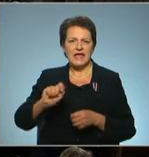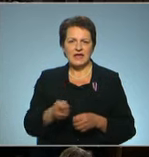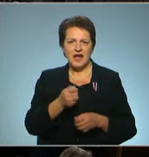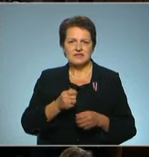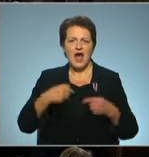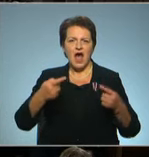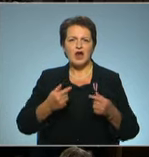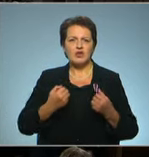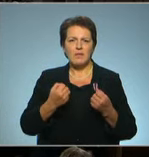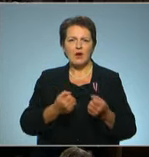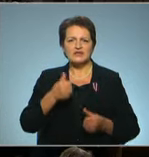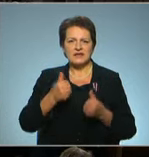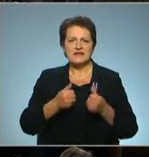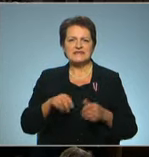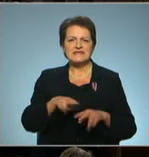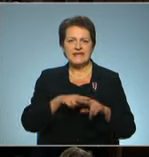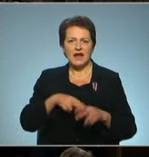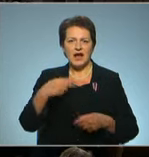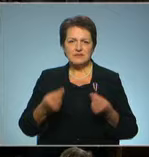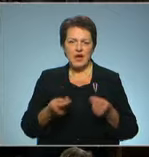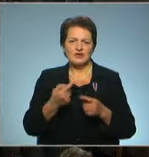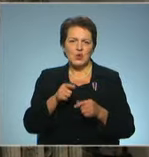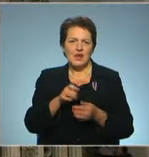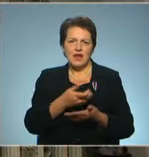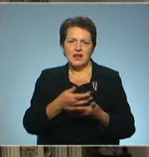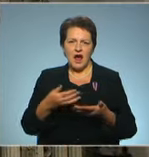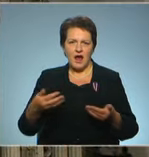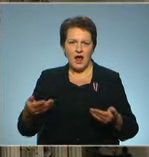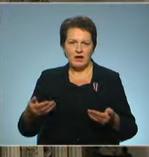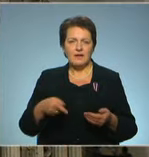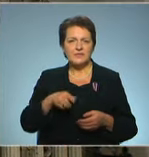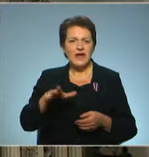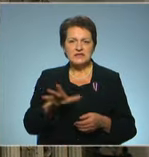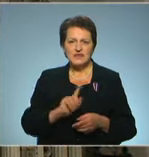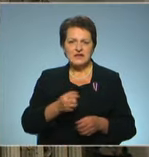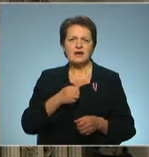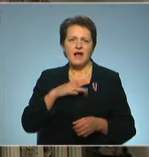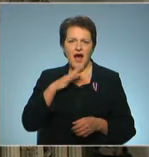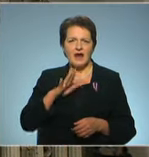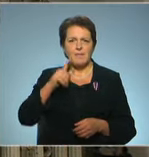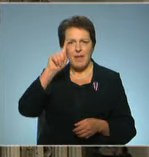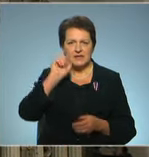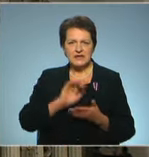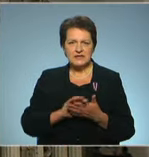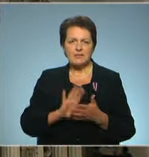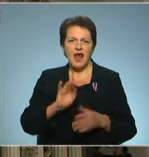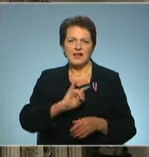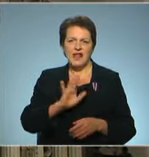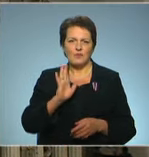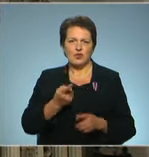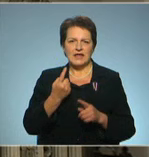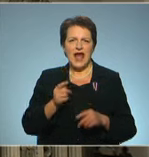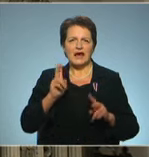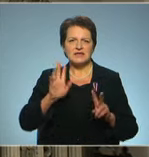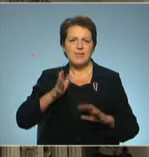braukšanas sacīkstes, cirka spēles un tā tālāk. Tas viss ir gana pazīstami, lai nebūtu tikai liecība